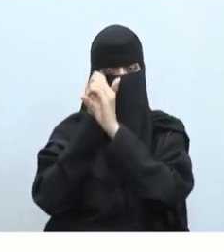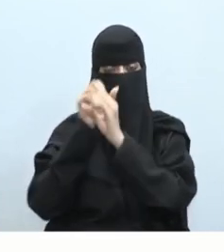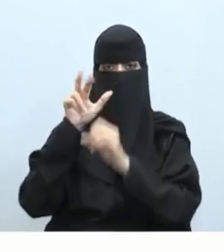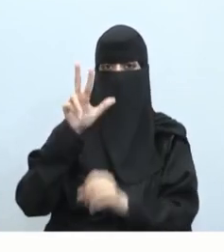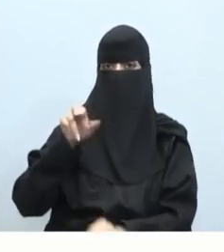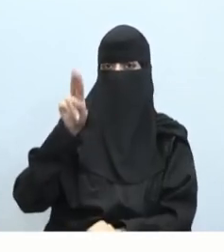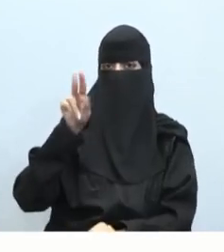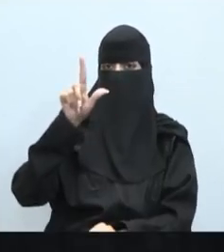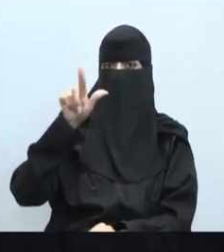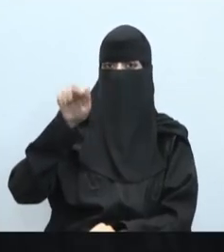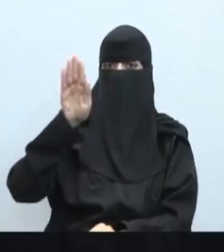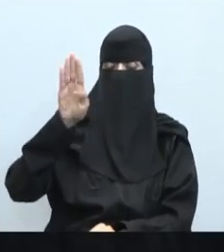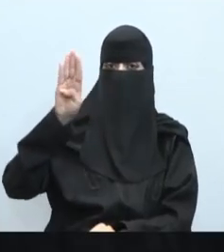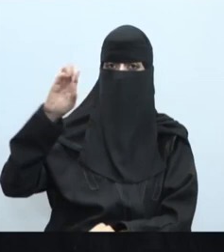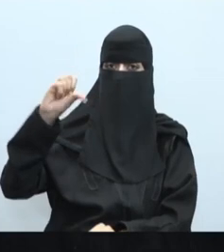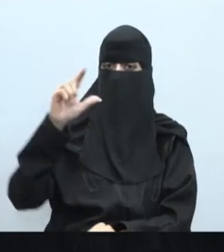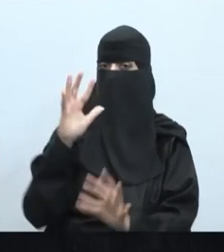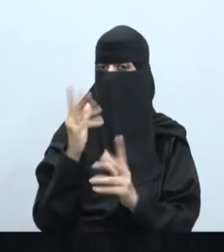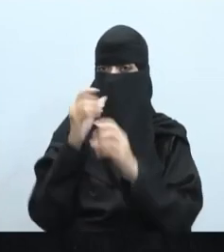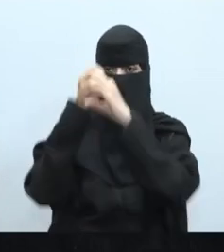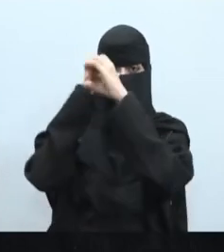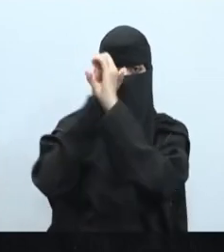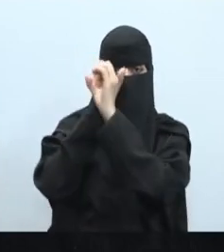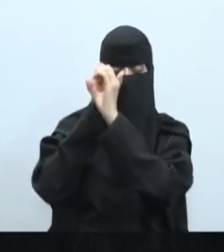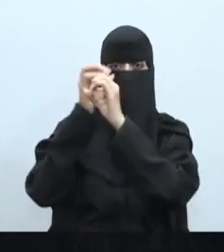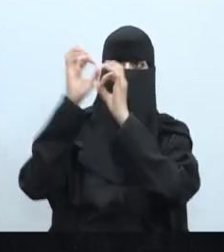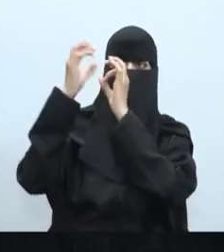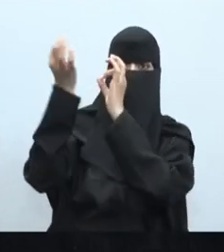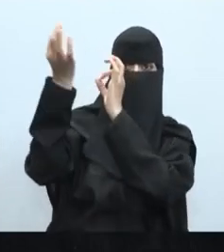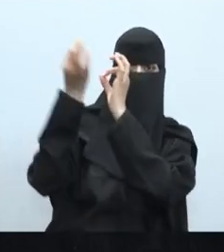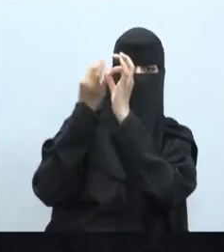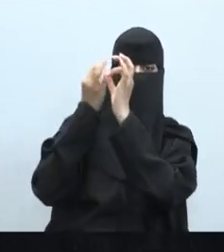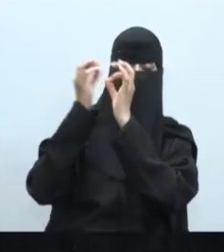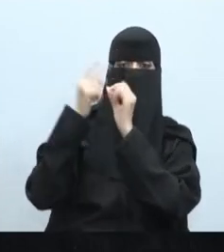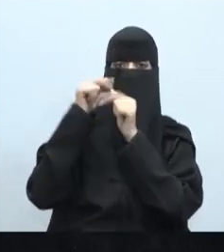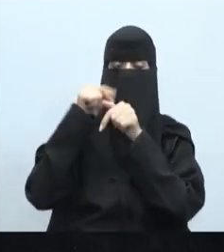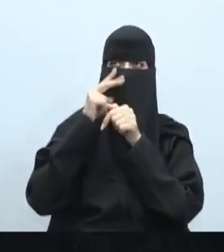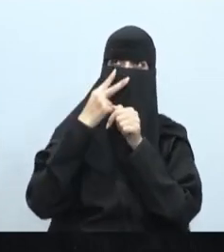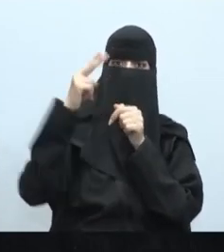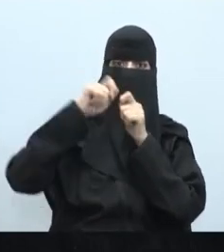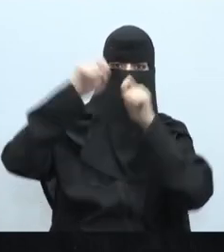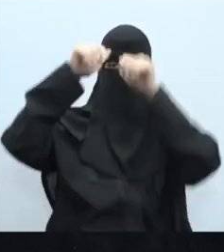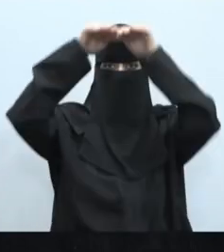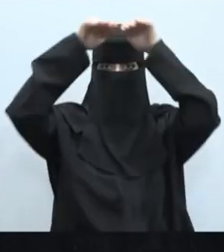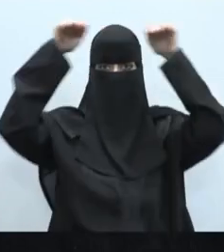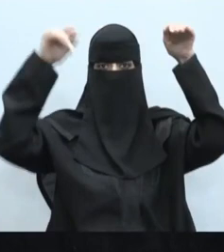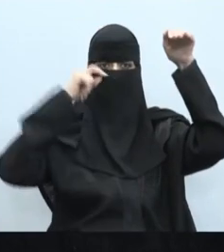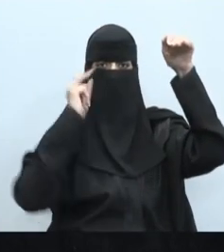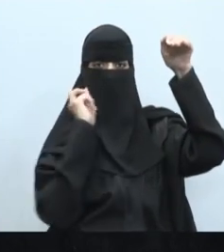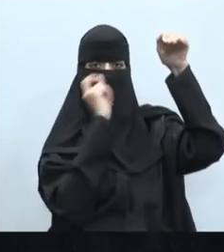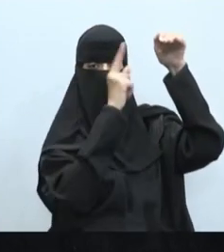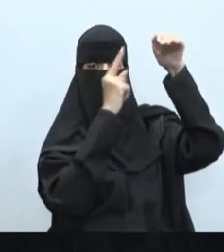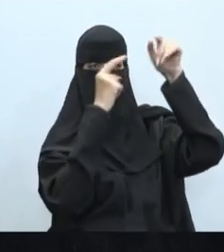يستخدم احسنتم يستخدم في التقريب ومشاهده الاجرام السماويه سواء كانت